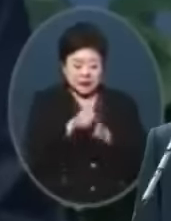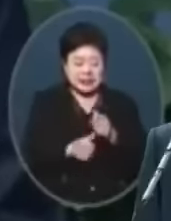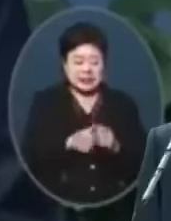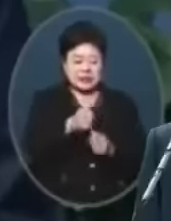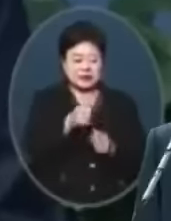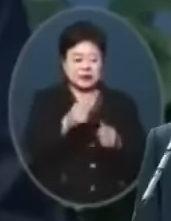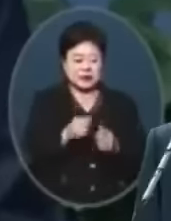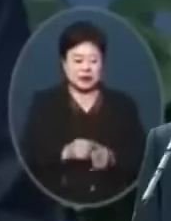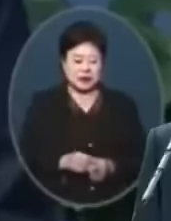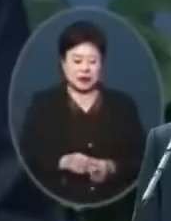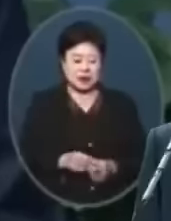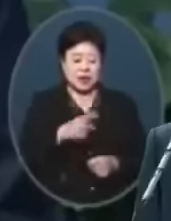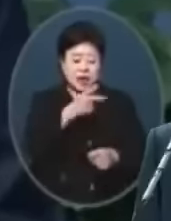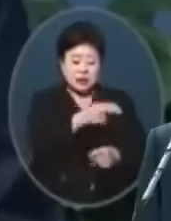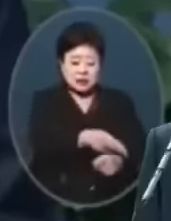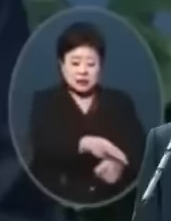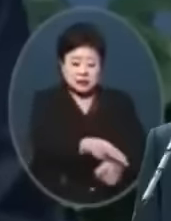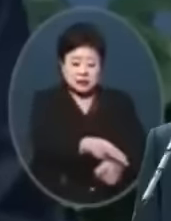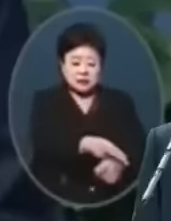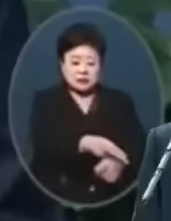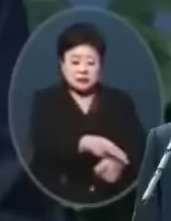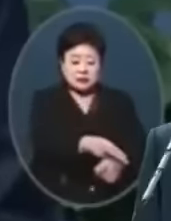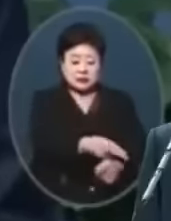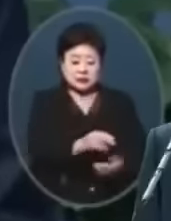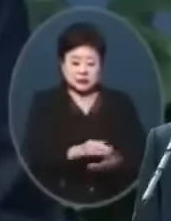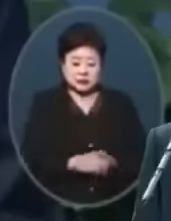하나님과의 사랑을 끊어버리려고 애를 써도